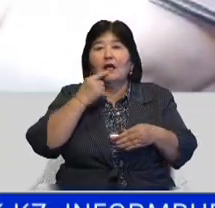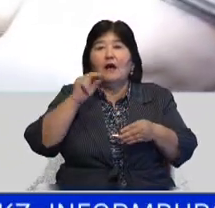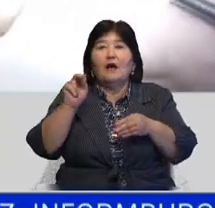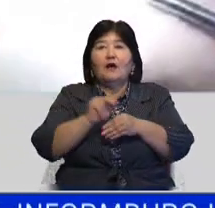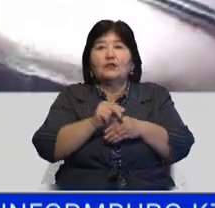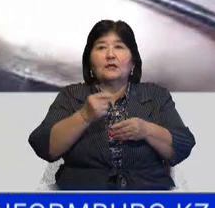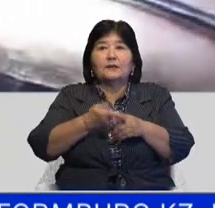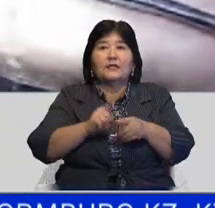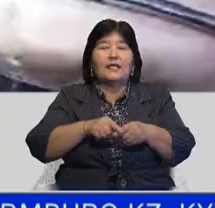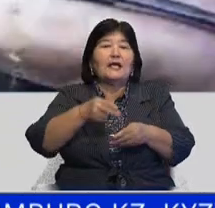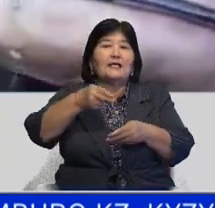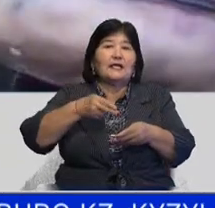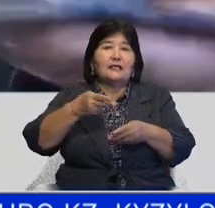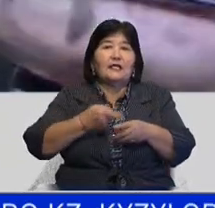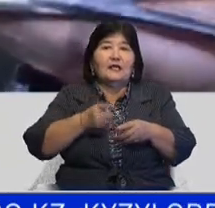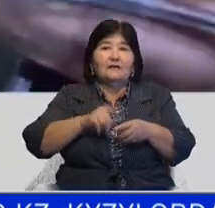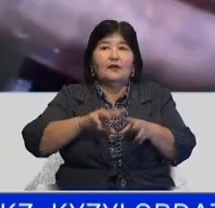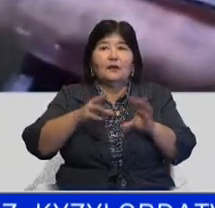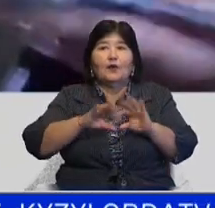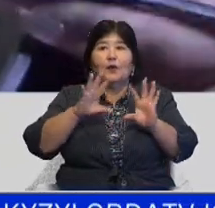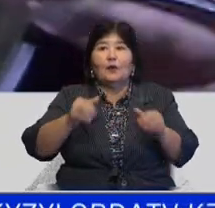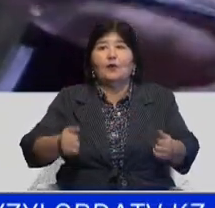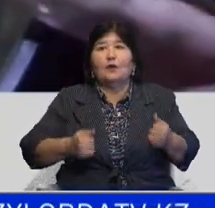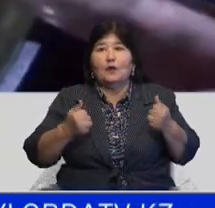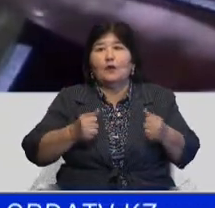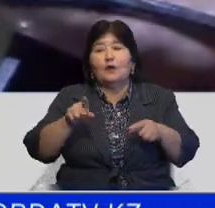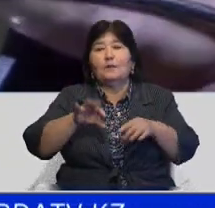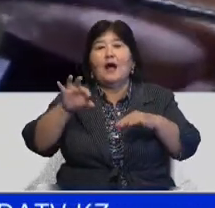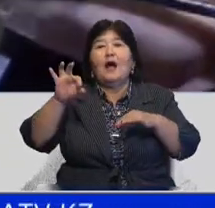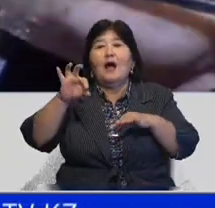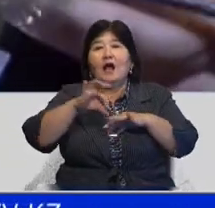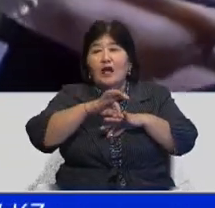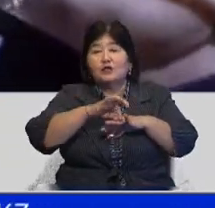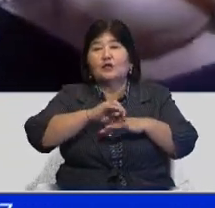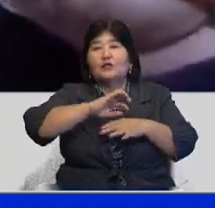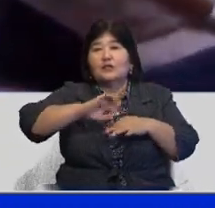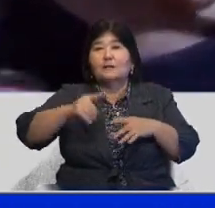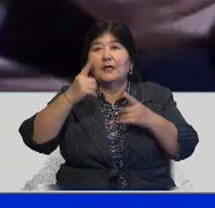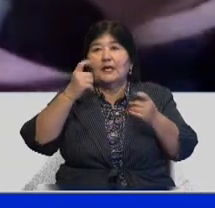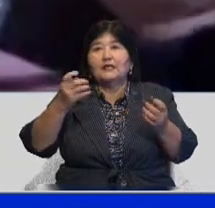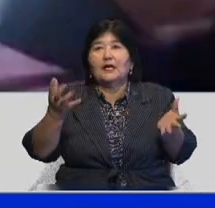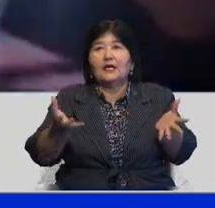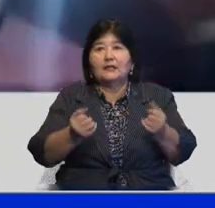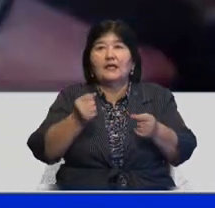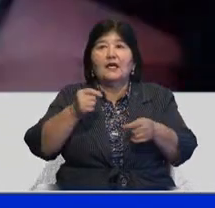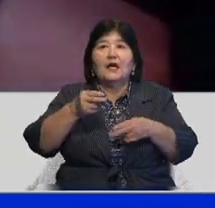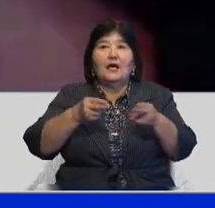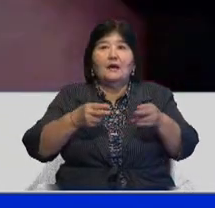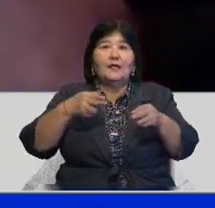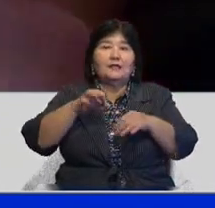с приспособлениями для резки. В результате общих усилий злополученное кольцо было снято. По информации спасателя, операция по